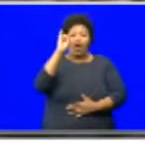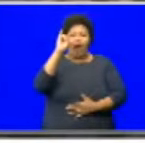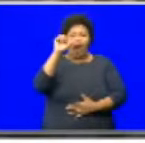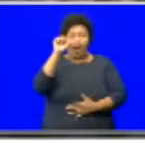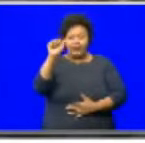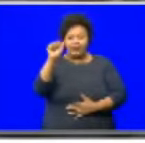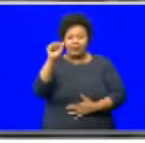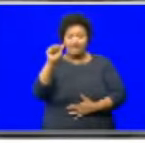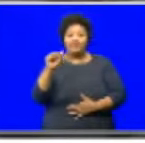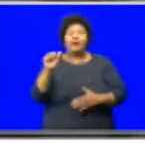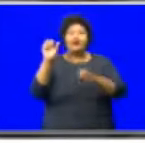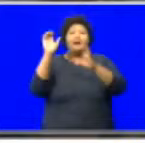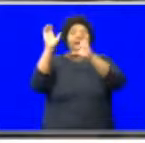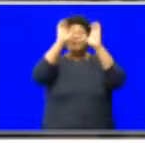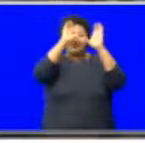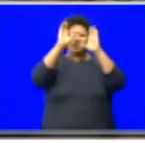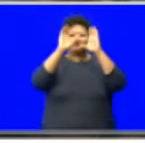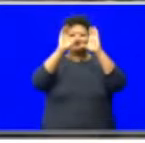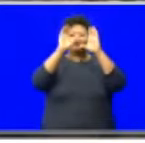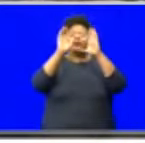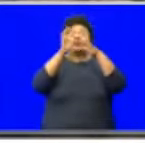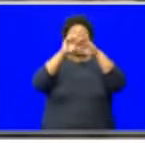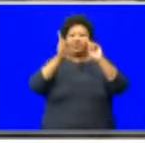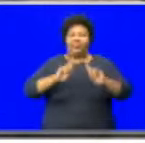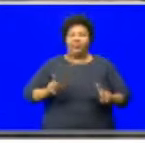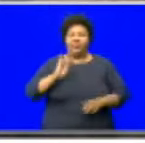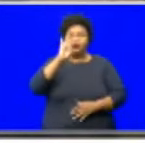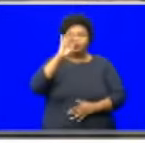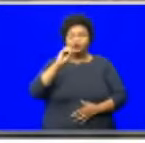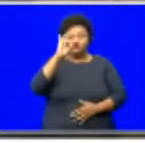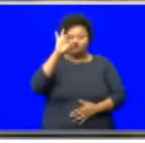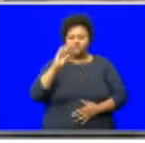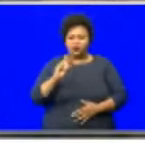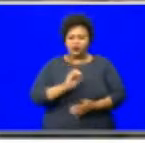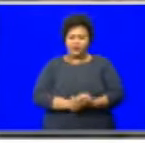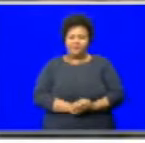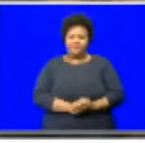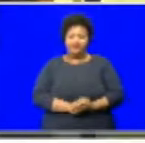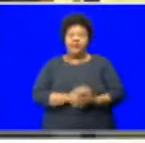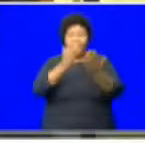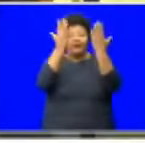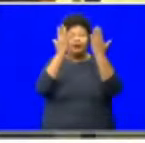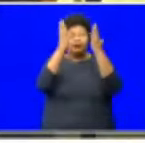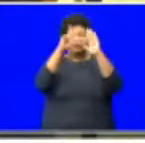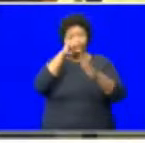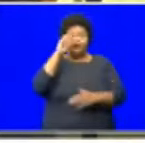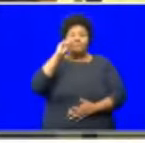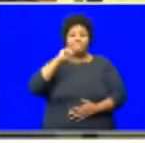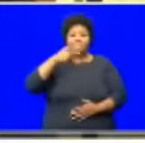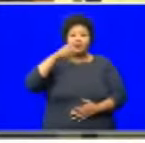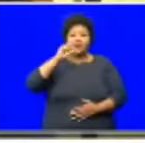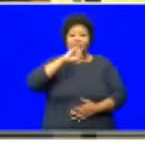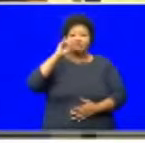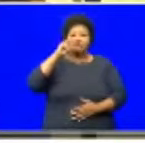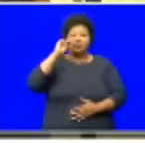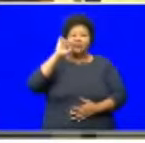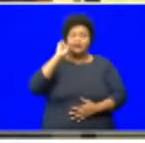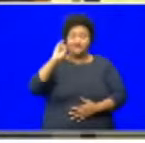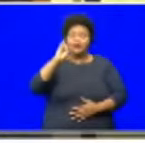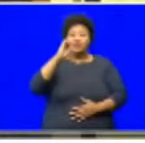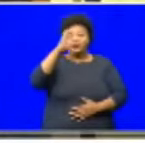2020. Sikhulu semphakathi wasemgazini uMntanenkosi Sicunusa sithi lo mphakathi sewutawucala luhlelo